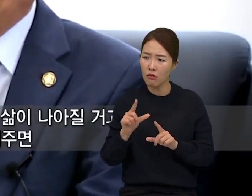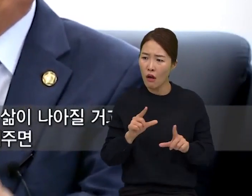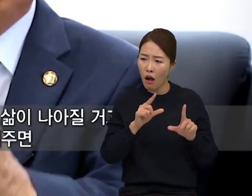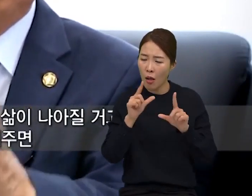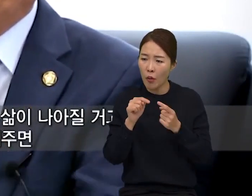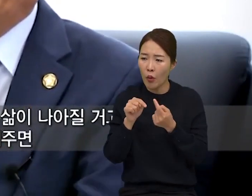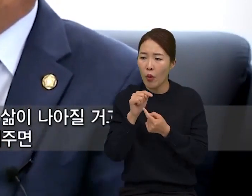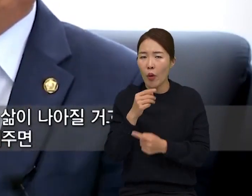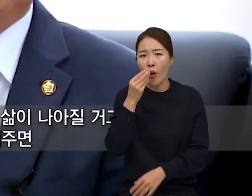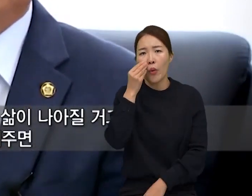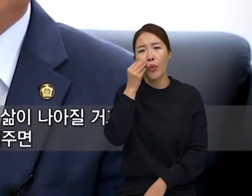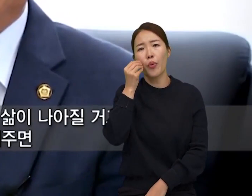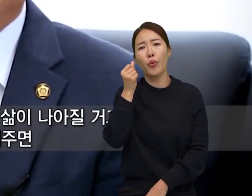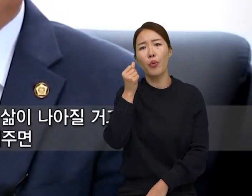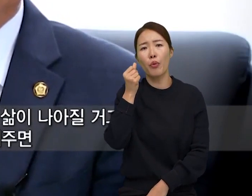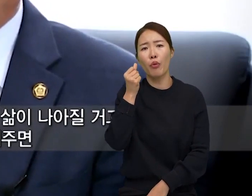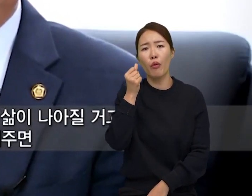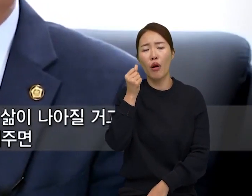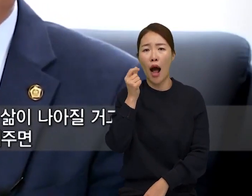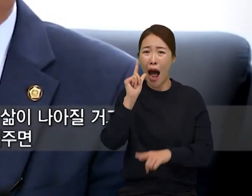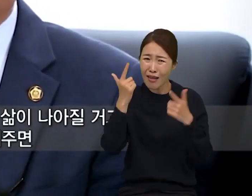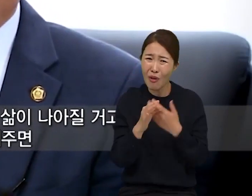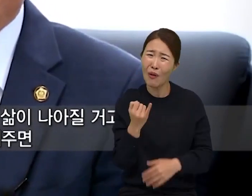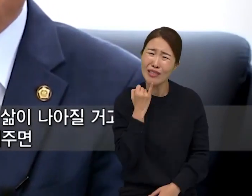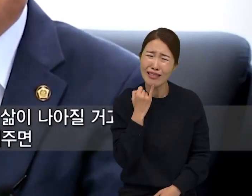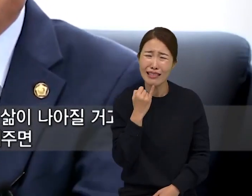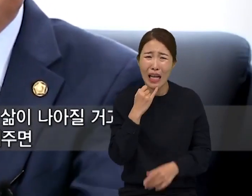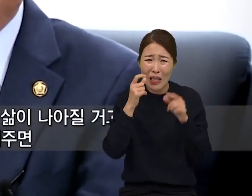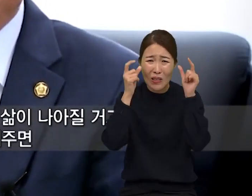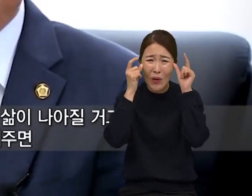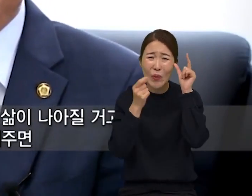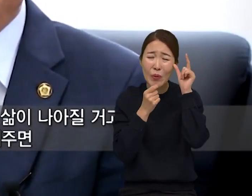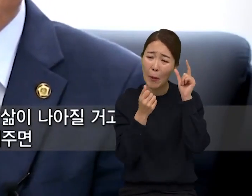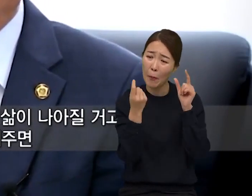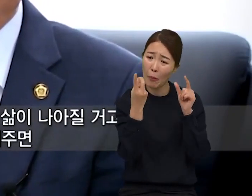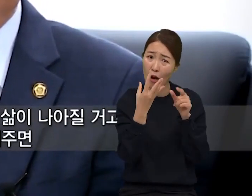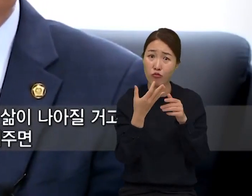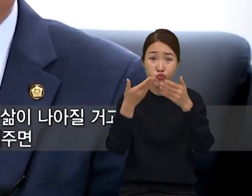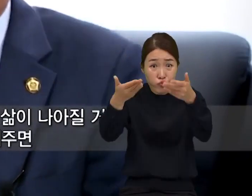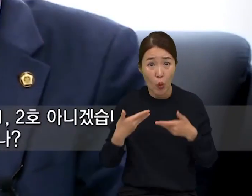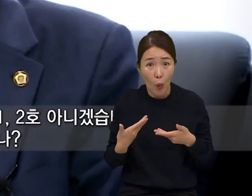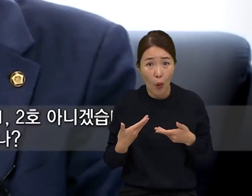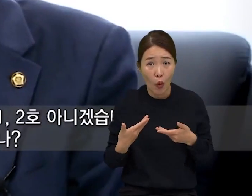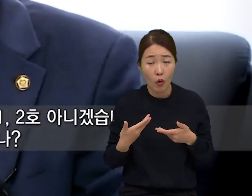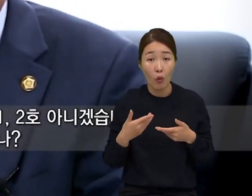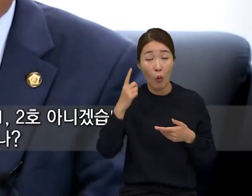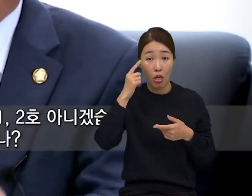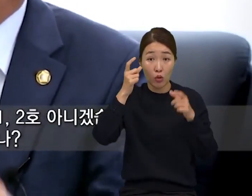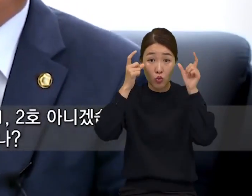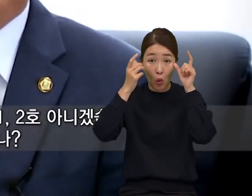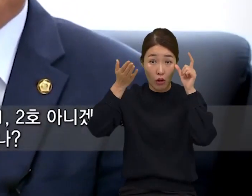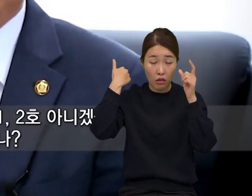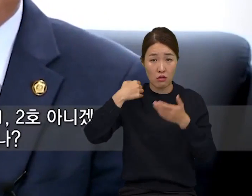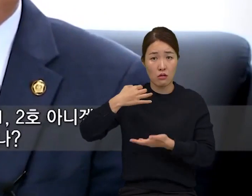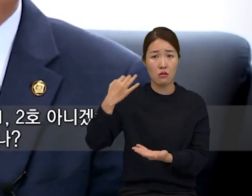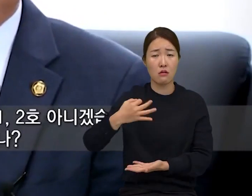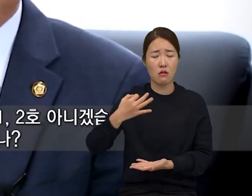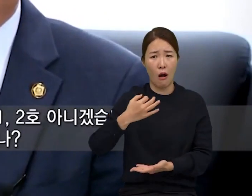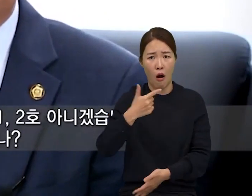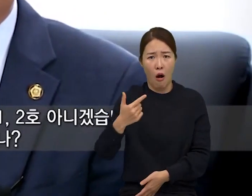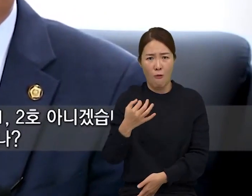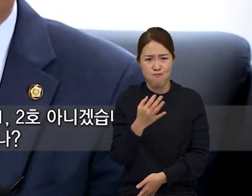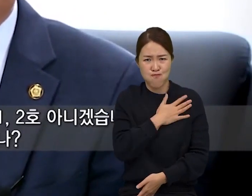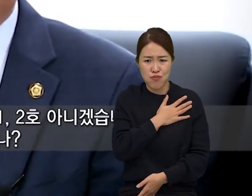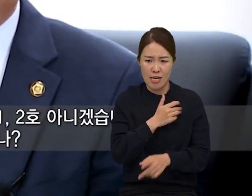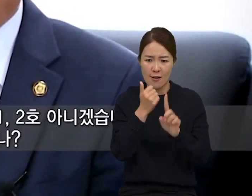것이고, 또 그게 안 되면은 송아지 따나 한 몇 마리 사가 이래 해주면 그때도 소가 이제 상당히 재산 몽동 뭐